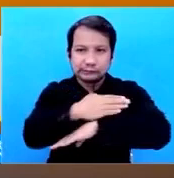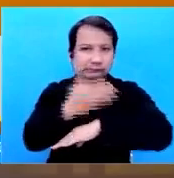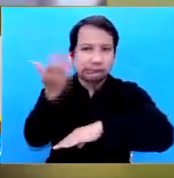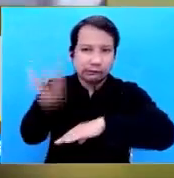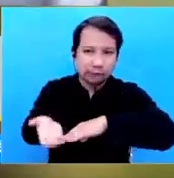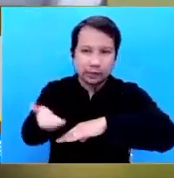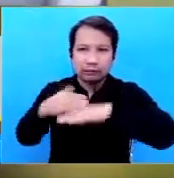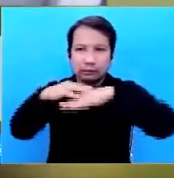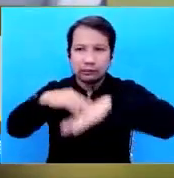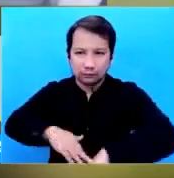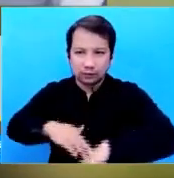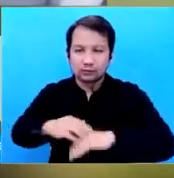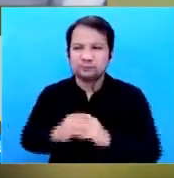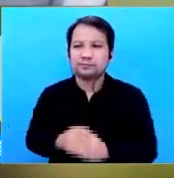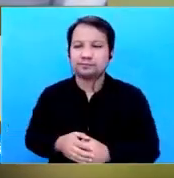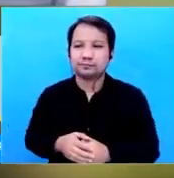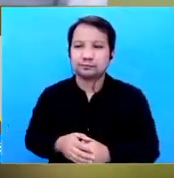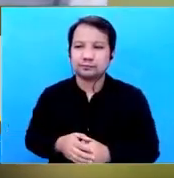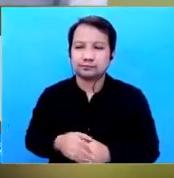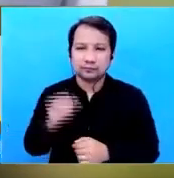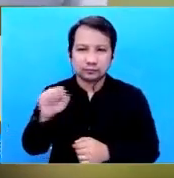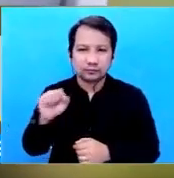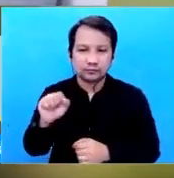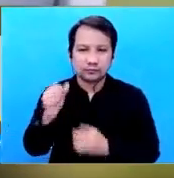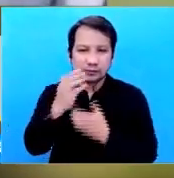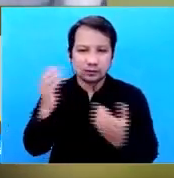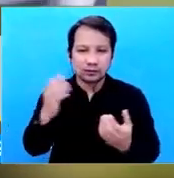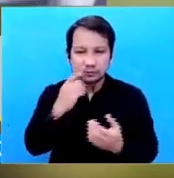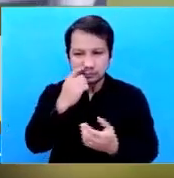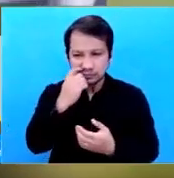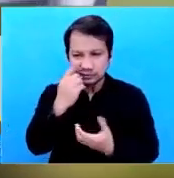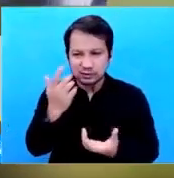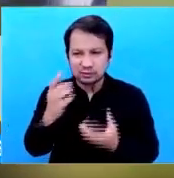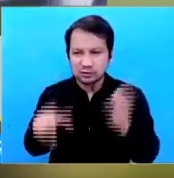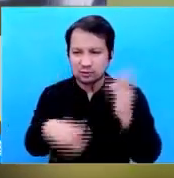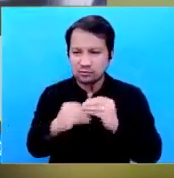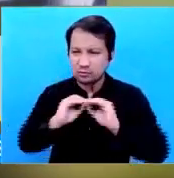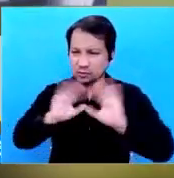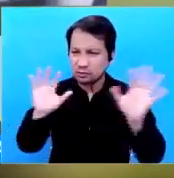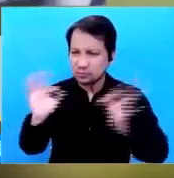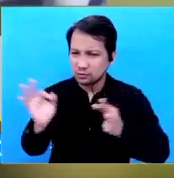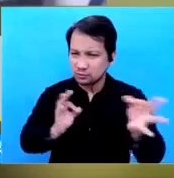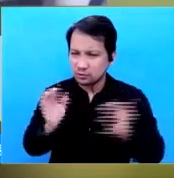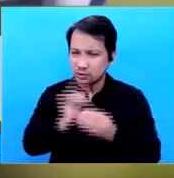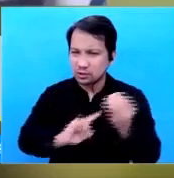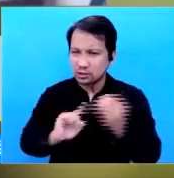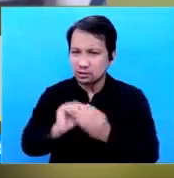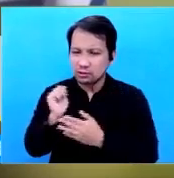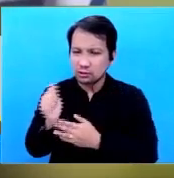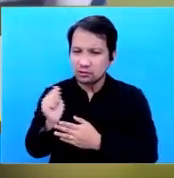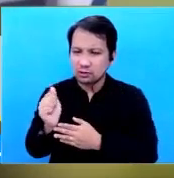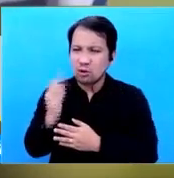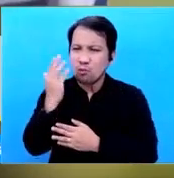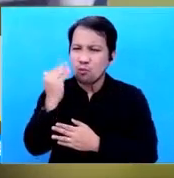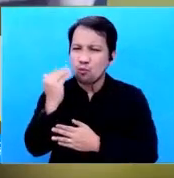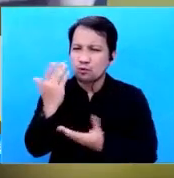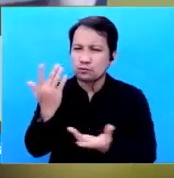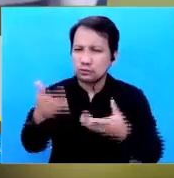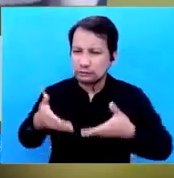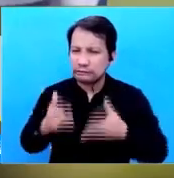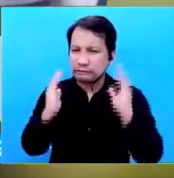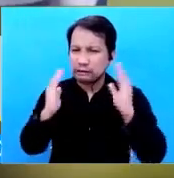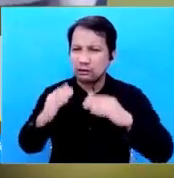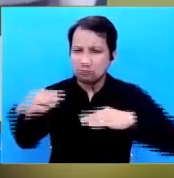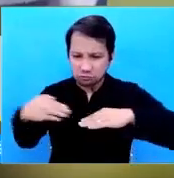So yun po, no? Yung bigat po, no? Oo. Kung yes, luma, po, para right. Na po malinawan po tayo, no? Kung luma na po yung tulay, bakit pa po pinapayagan